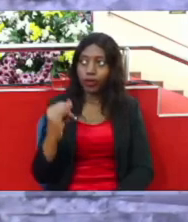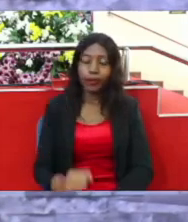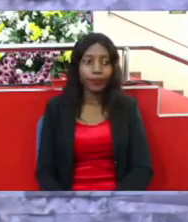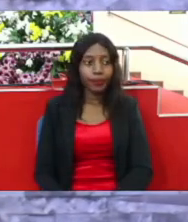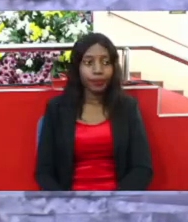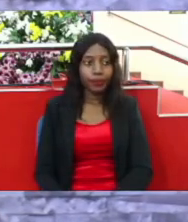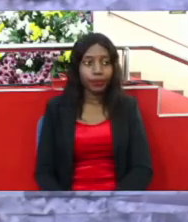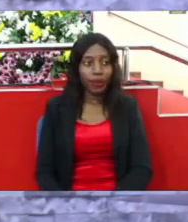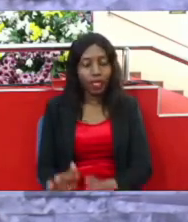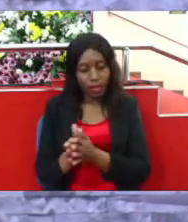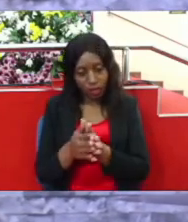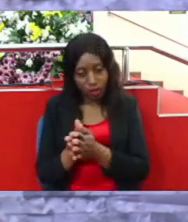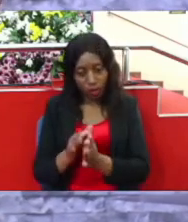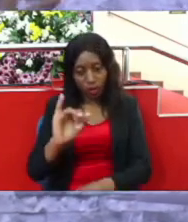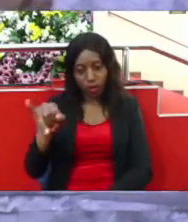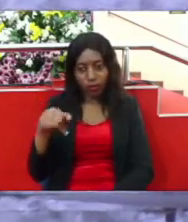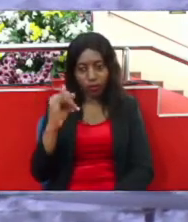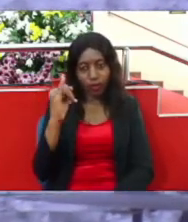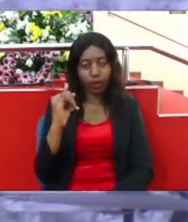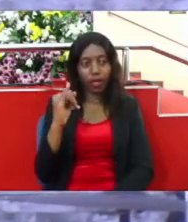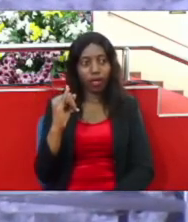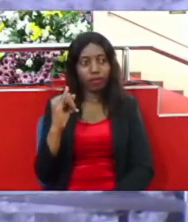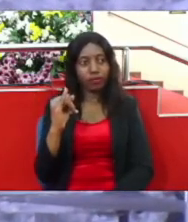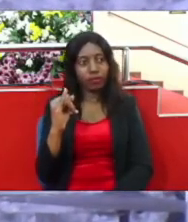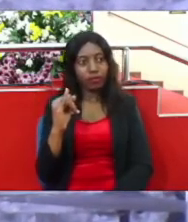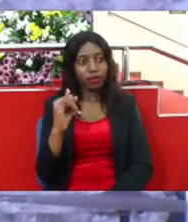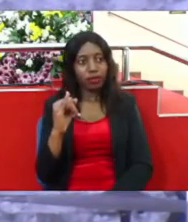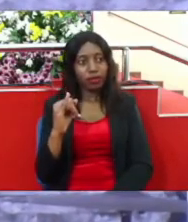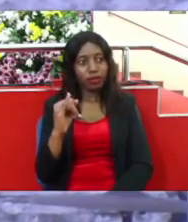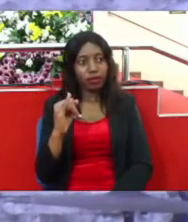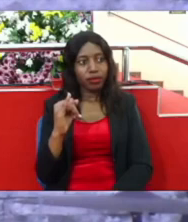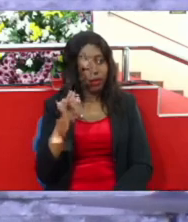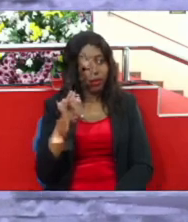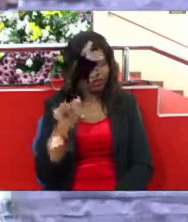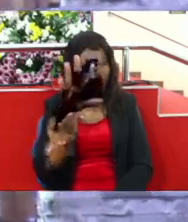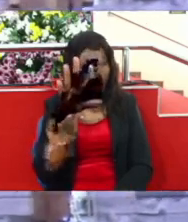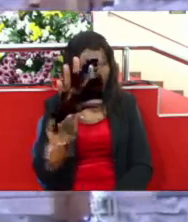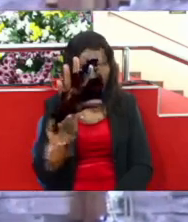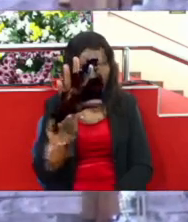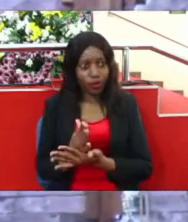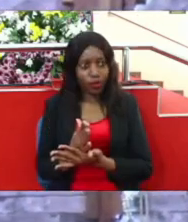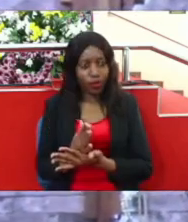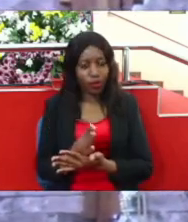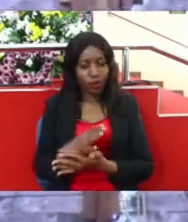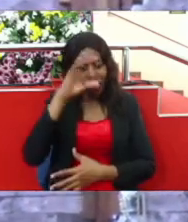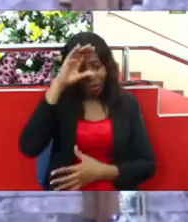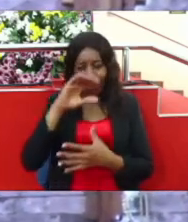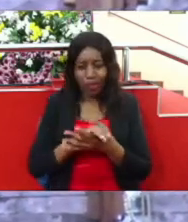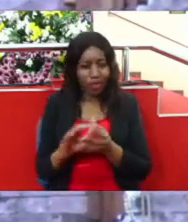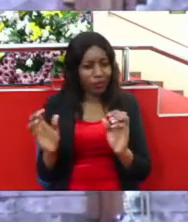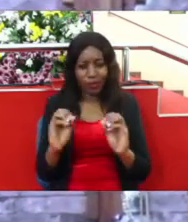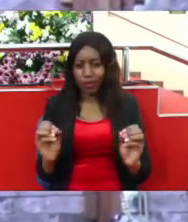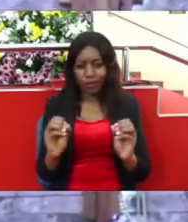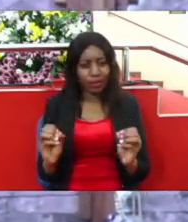Ni kwamba hadithi ya Yona. Incredible as it looks. Likiwa la ajabu, ikiwa ajabu jinsi ilivyo. Unbelievable as we would think.